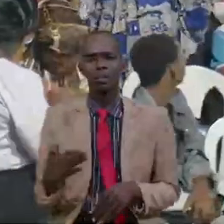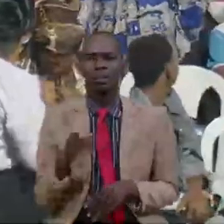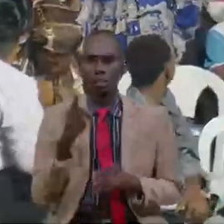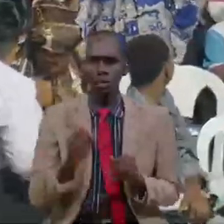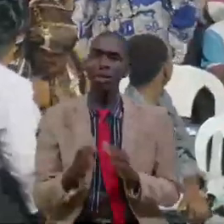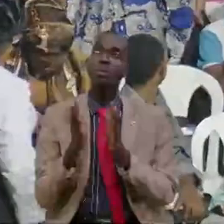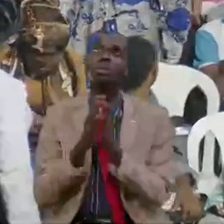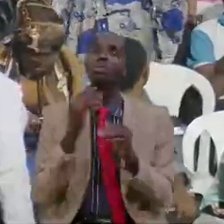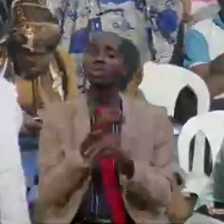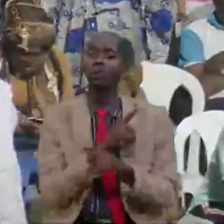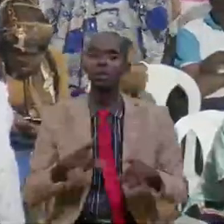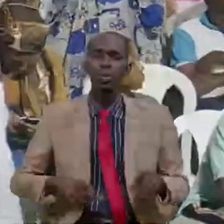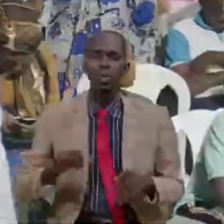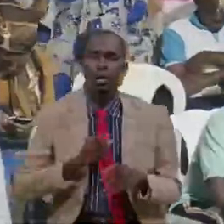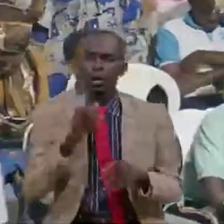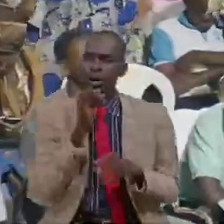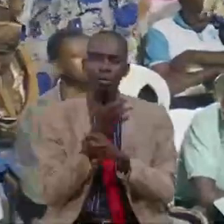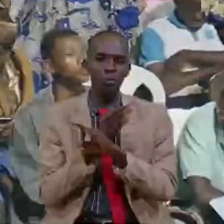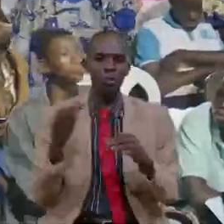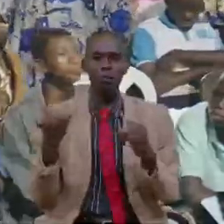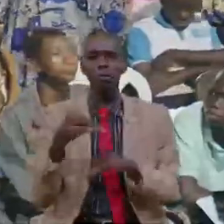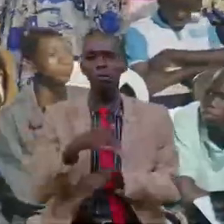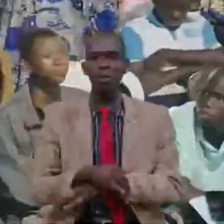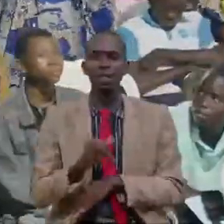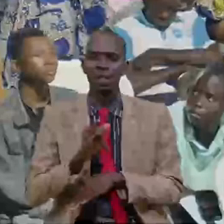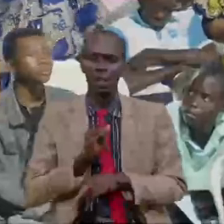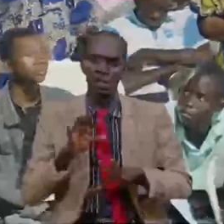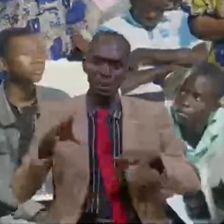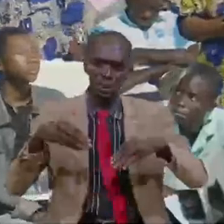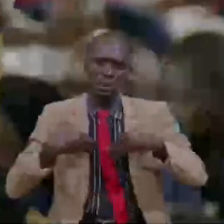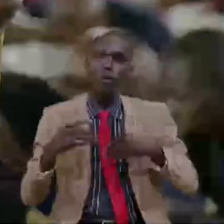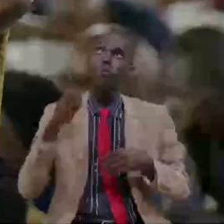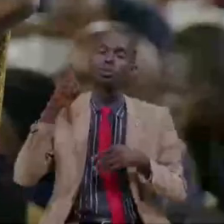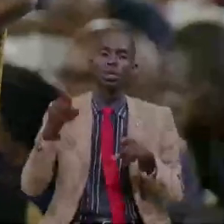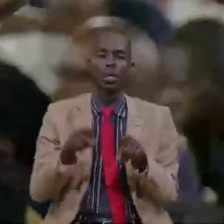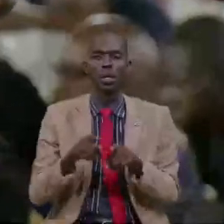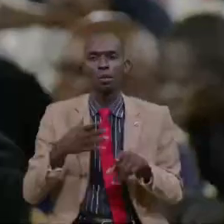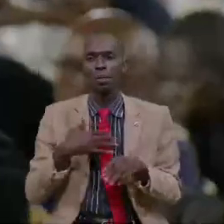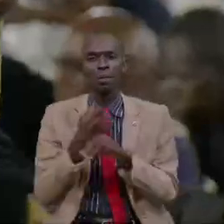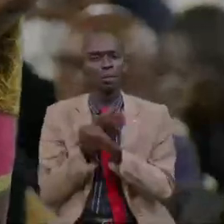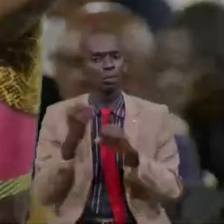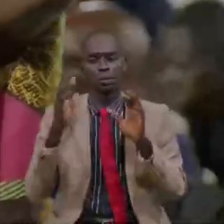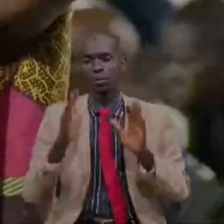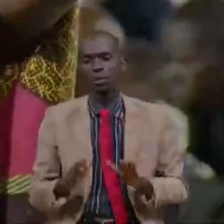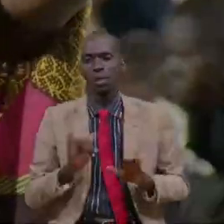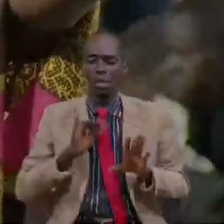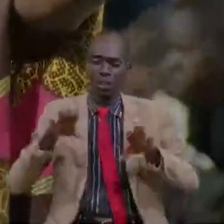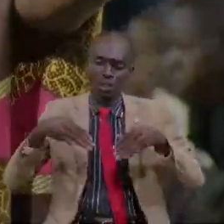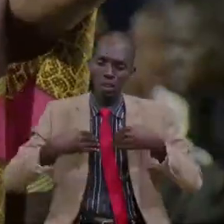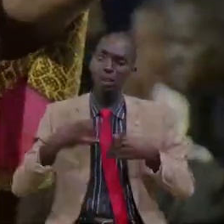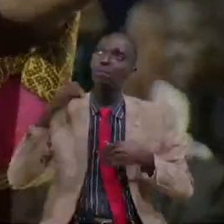Ils disent, Seigneur, je suis libre ce soir. Je viens ce soir. Je te reçois comme mon sauveur. Comme mon